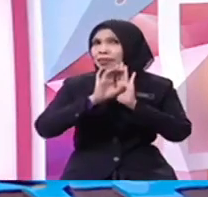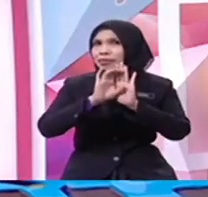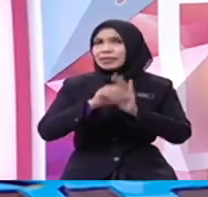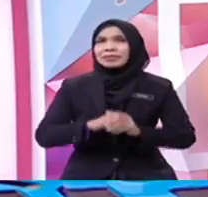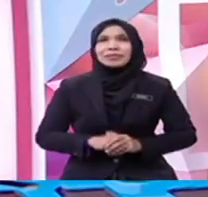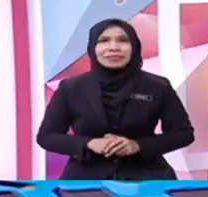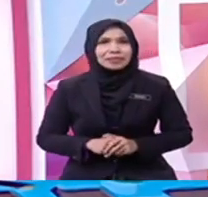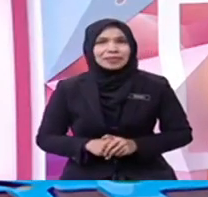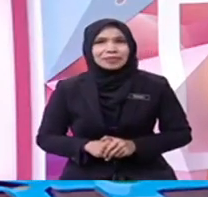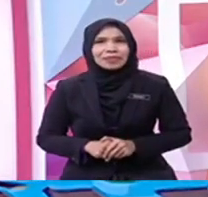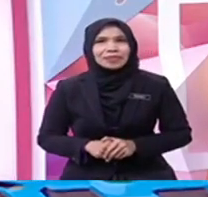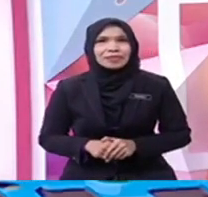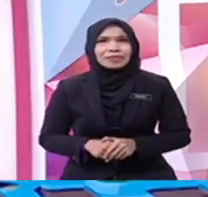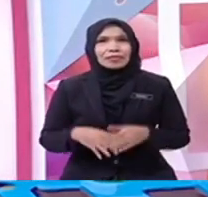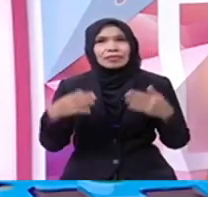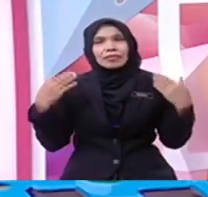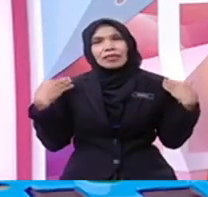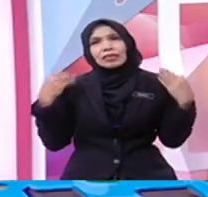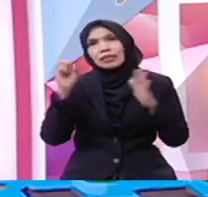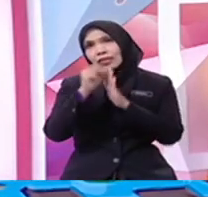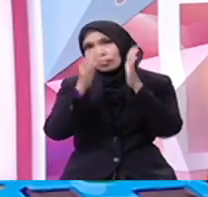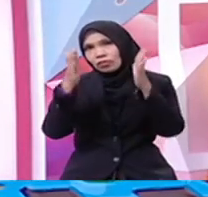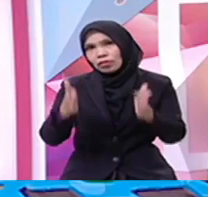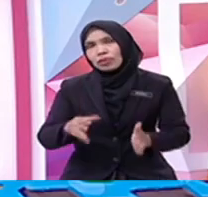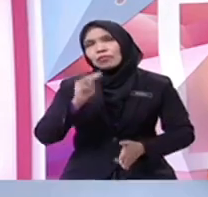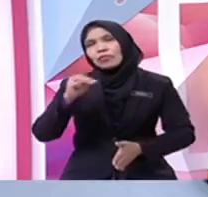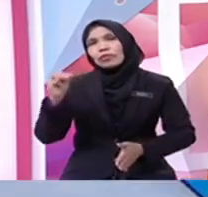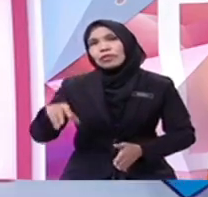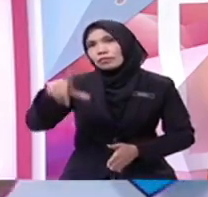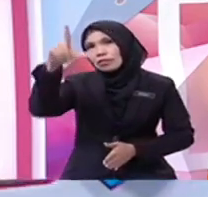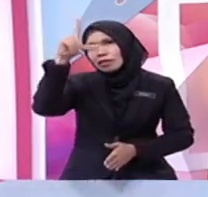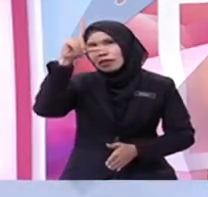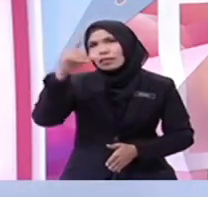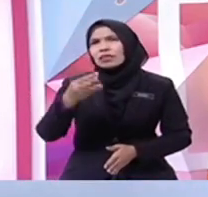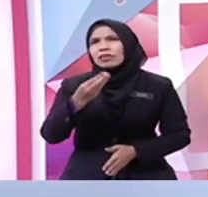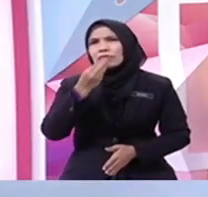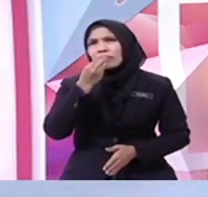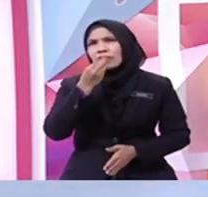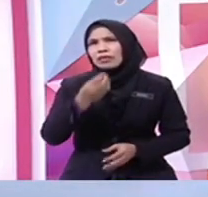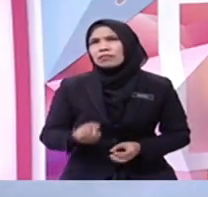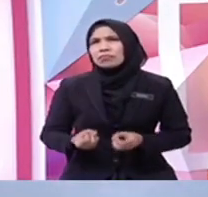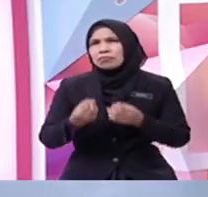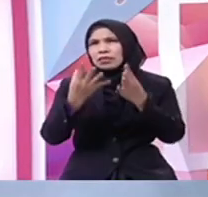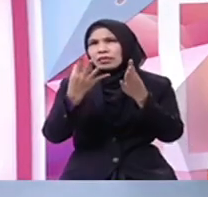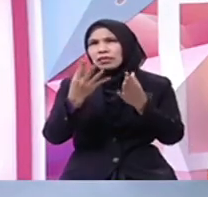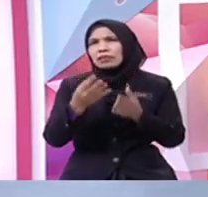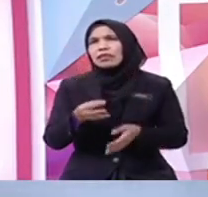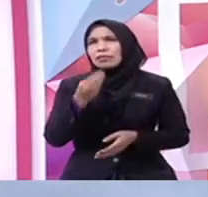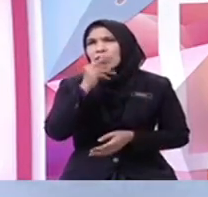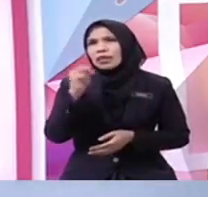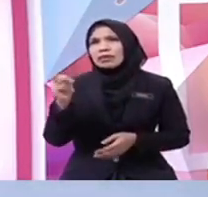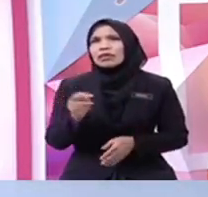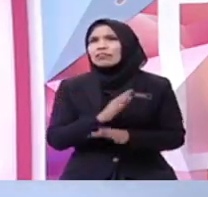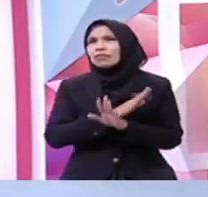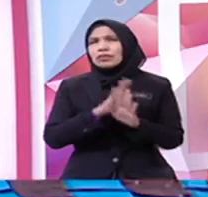ini aja seorang murid lelaki ini sego Dia makan banyak sangat makan Neng Gue mau ini tak sihat